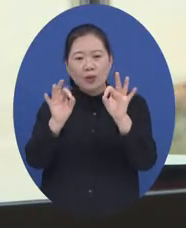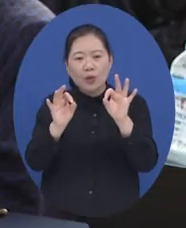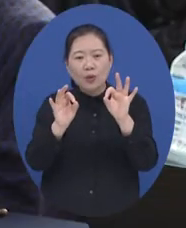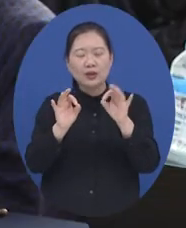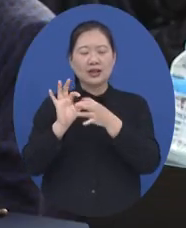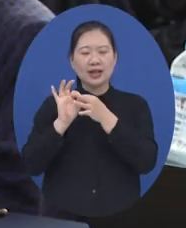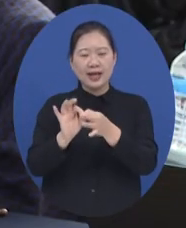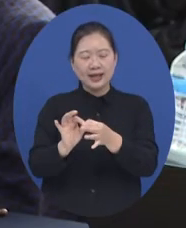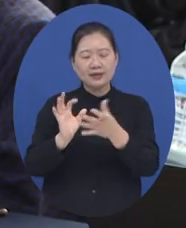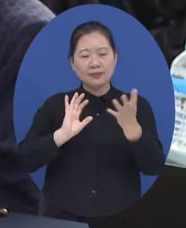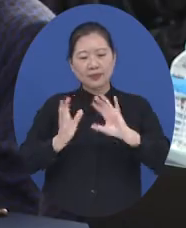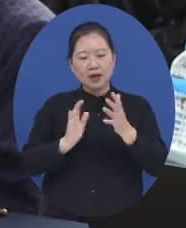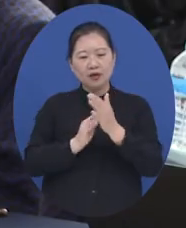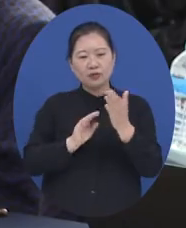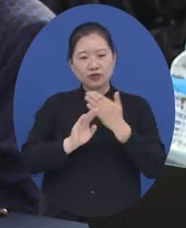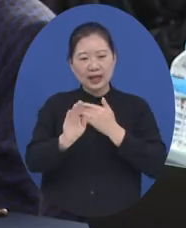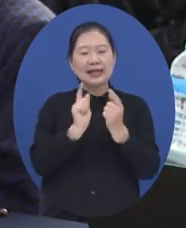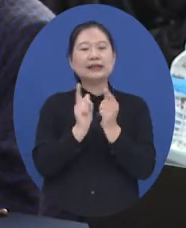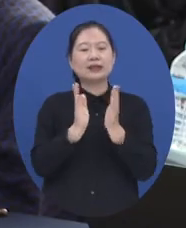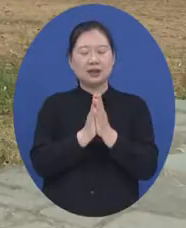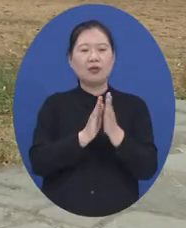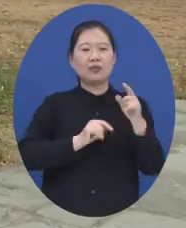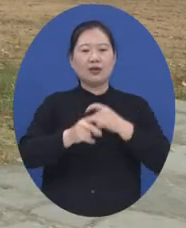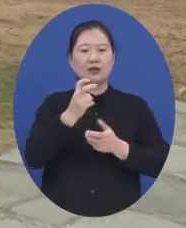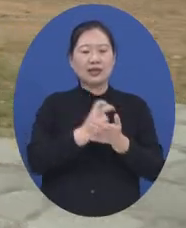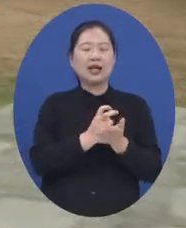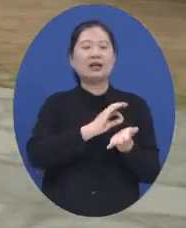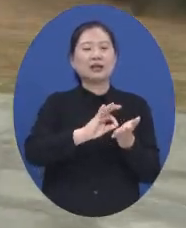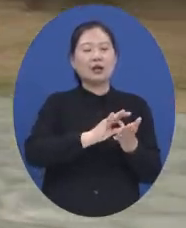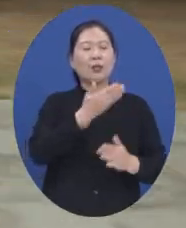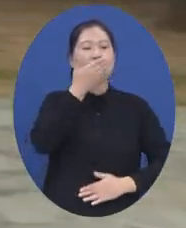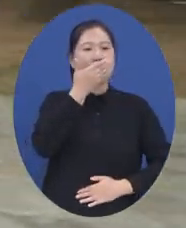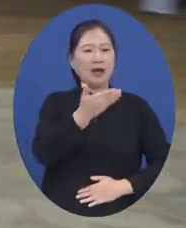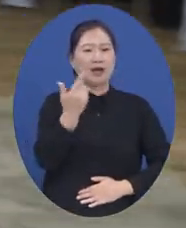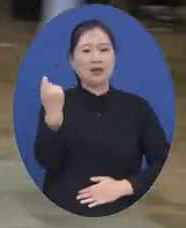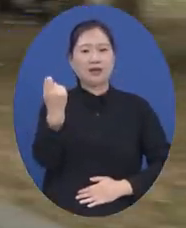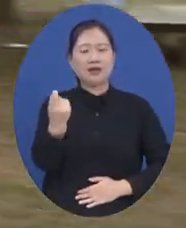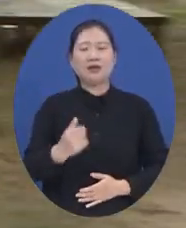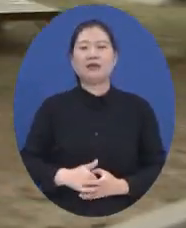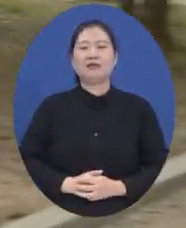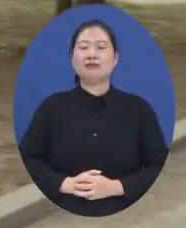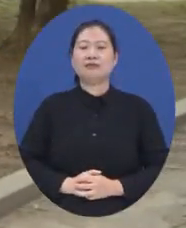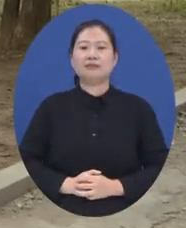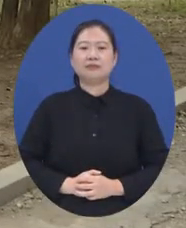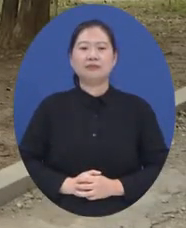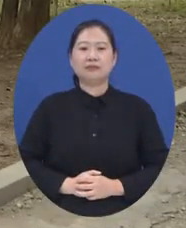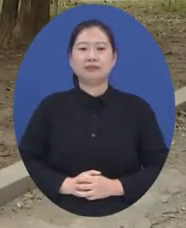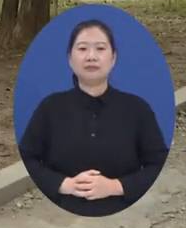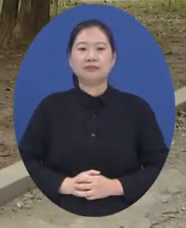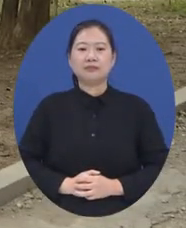과정을 거쳐 정책에 반영될 예정 딱 경주 tv 최창수 입니다